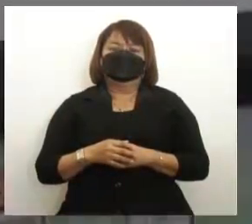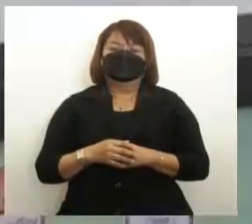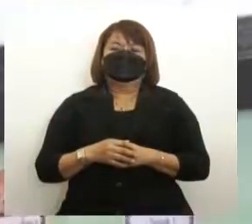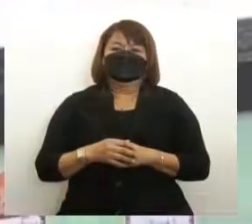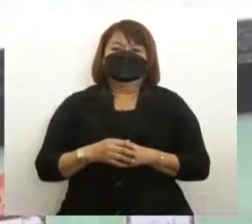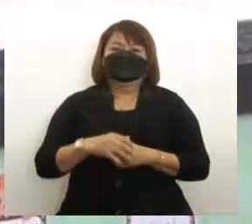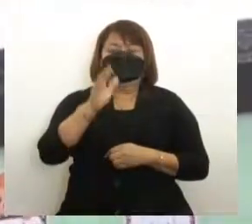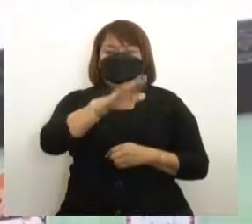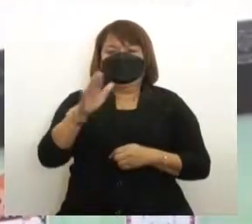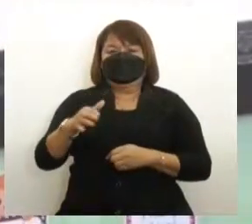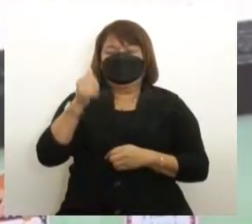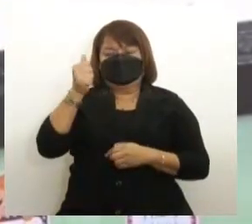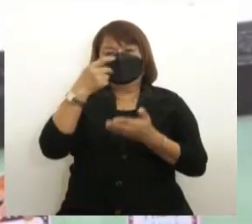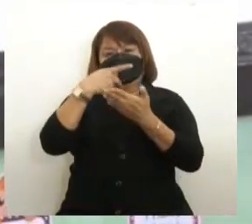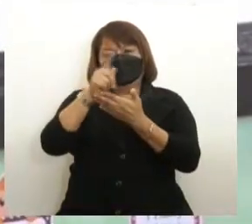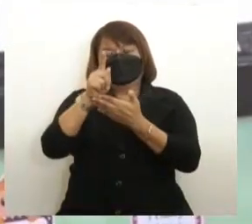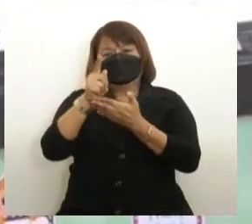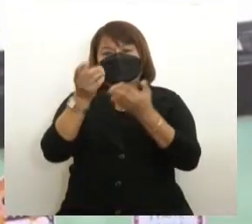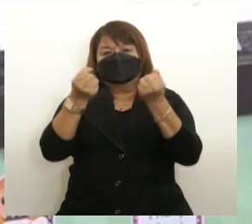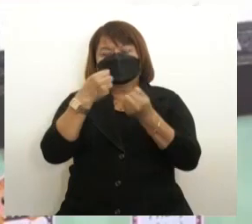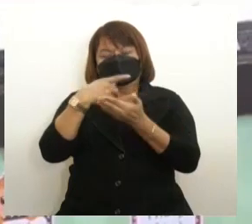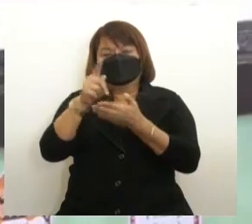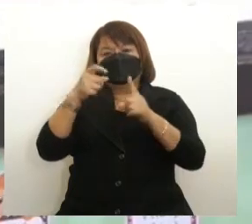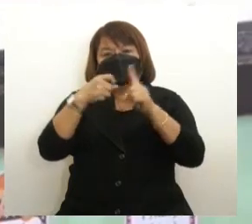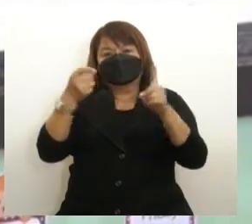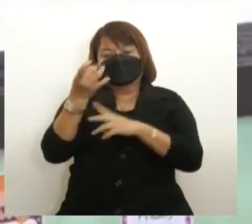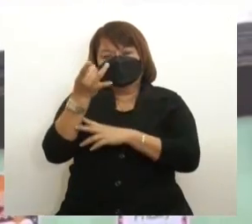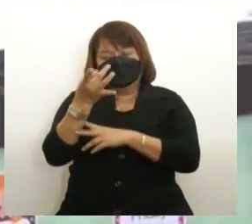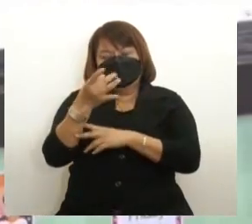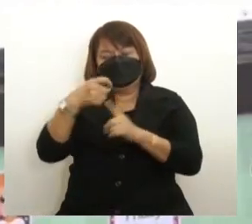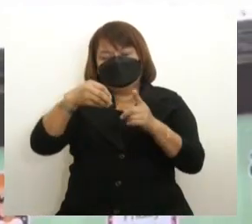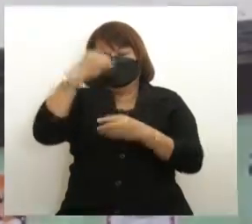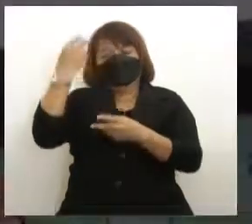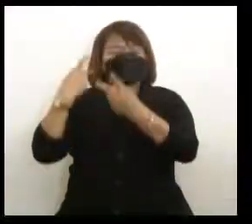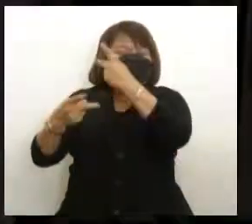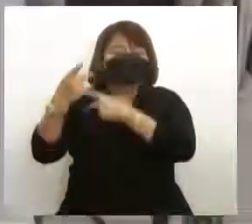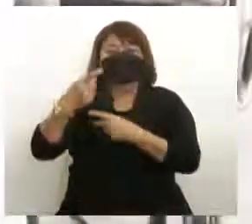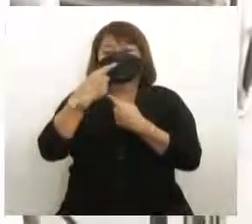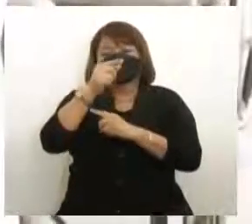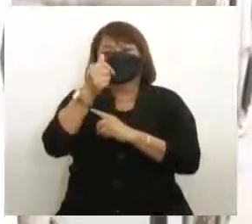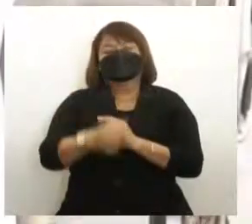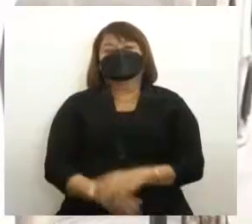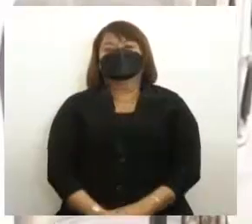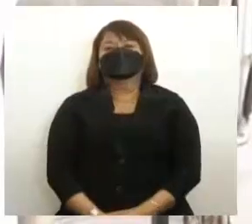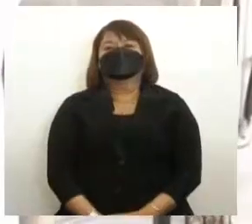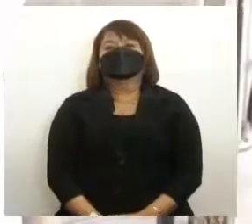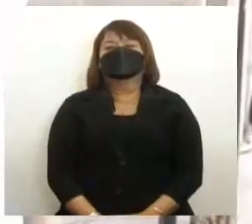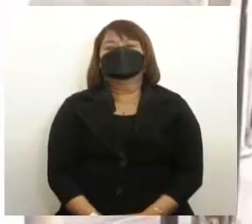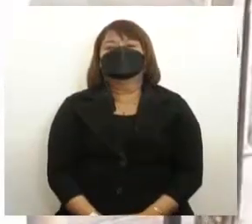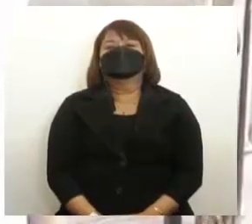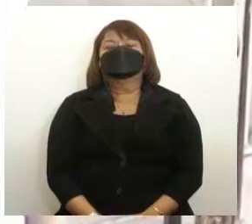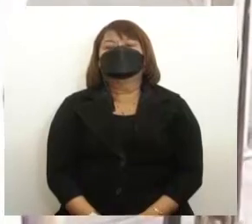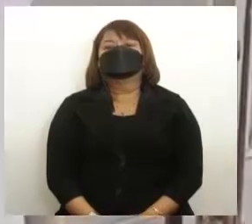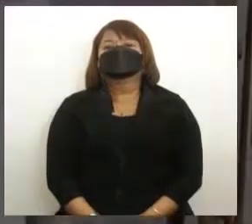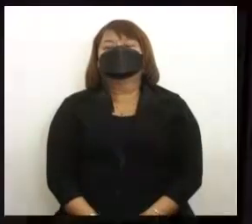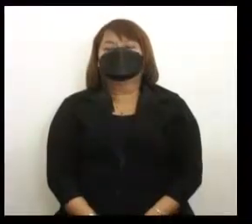นักเรียนเนี่ยได้ประโยชน์หรือได้รับประโยชน์อะไรจากการเรียนวิชาประวัติศาสตร์นักเรียนพอจะตอบได้ไหมคะ ได้ทราบเรื่องราวเหตุการณ์ในอดีตค่ะเกิดความภาคภูมิใจในวั